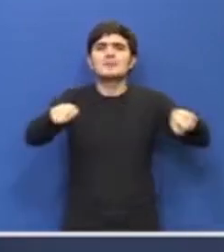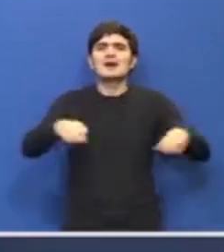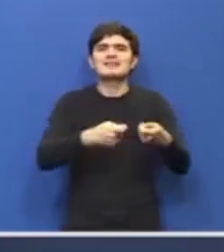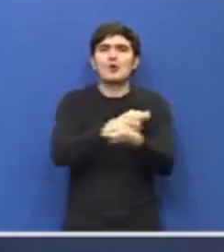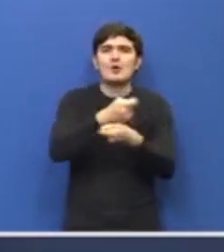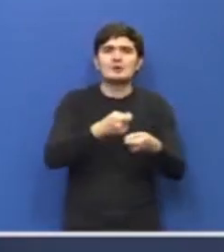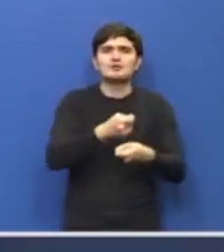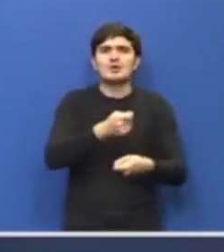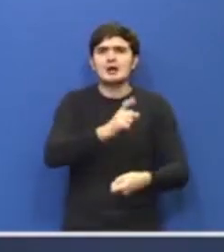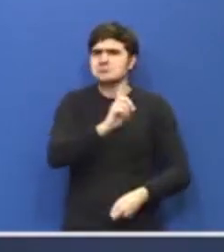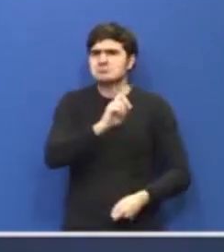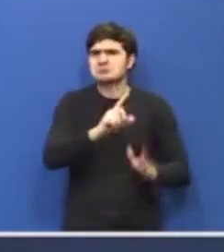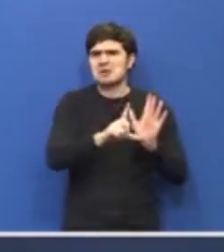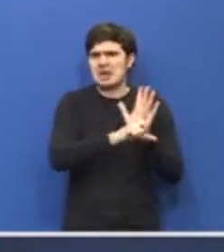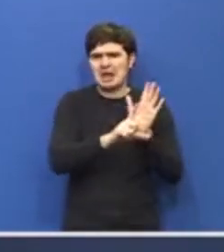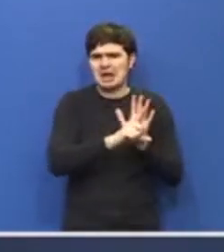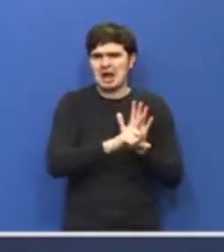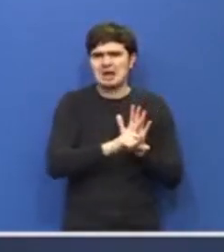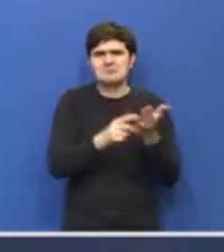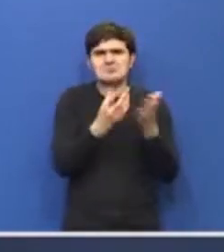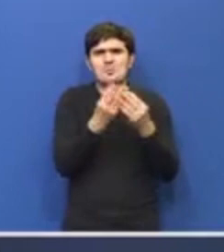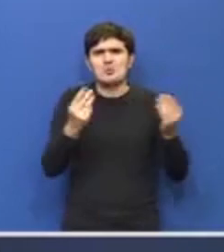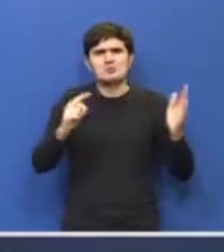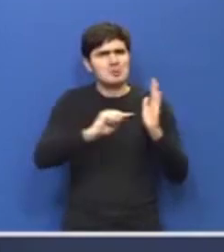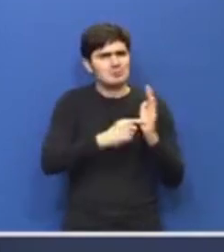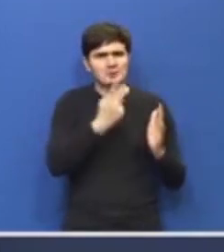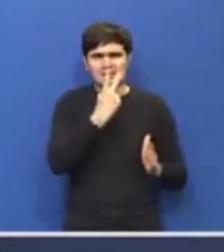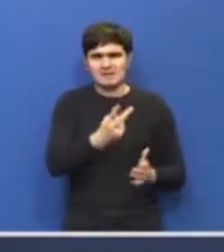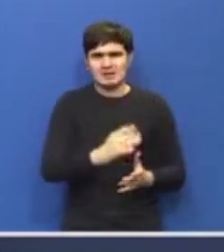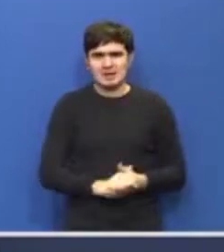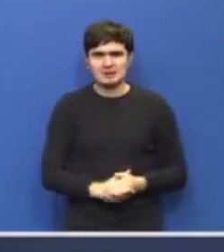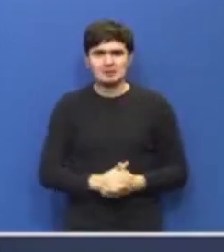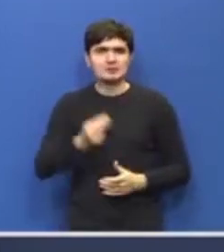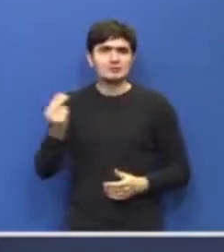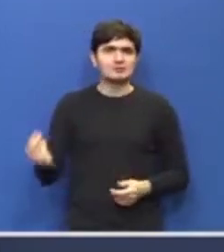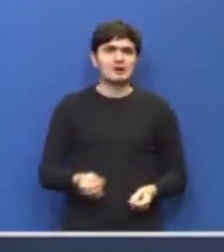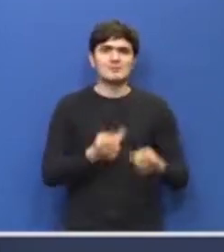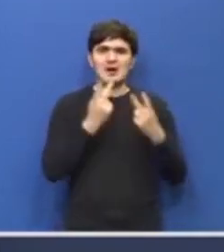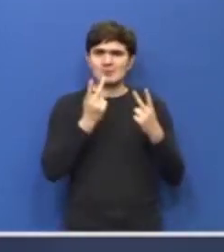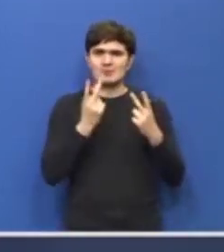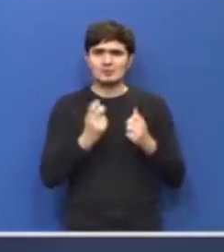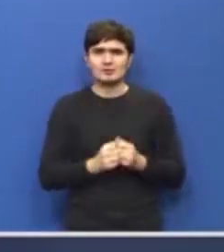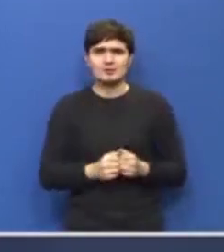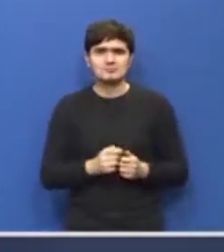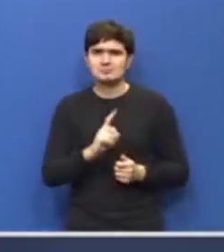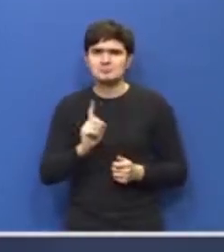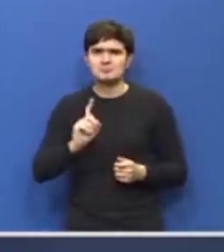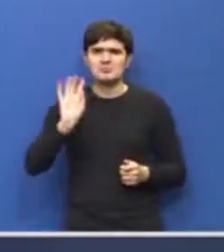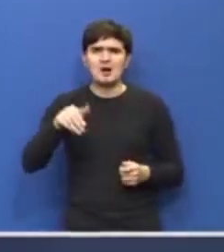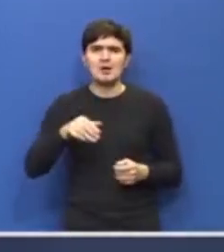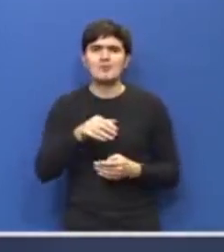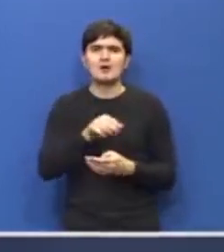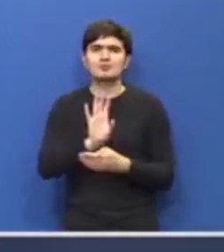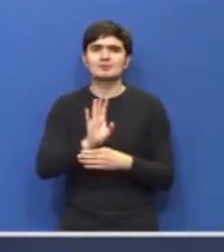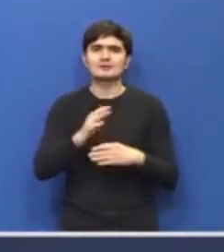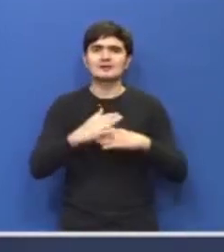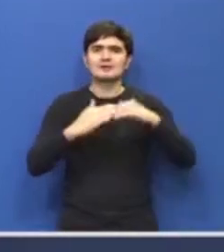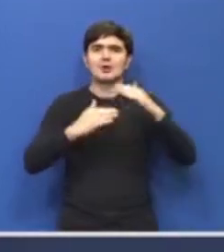ilegale sub multiple aspecte. Cel mai important este că nu au autorizație de